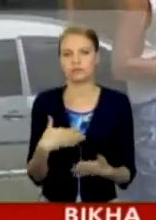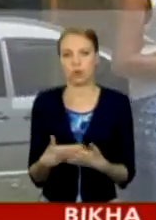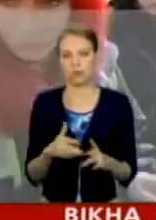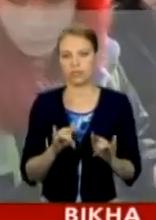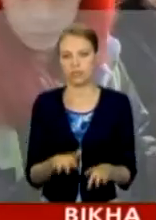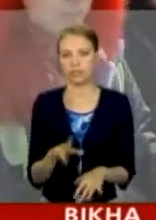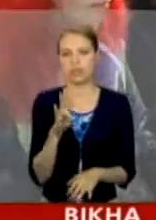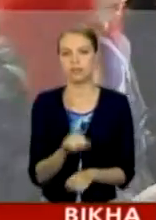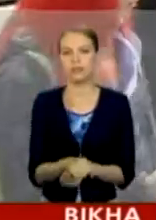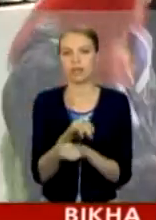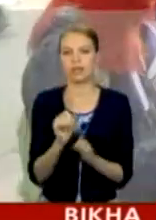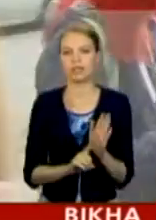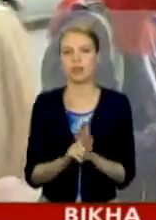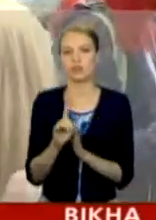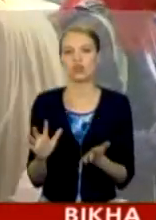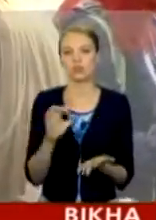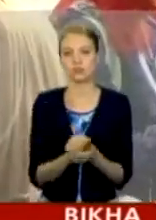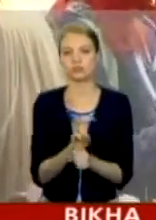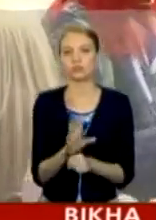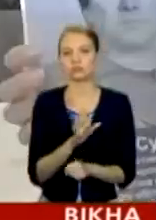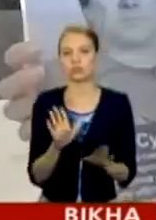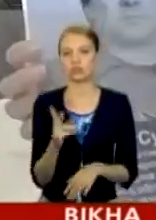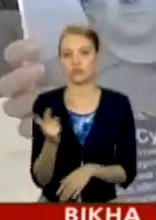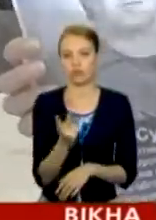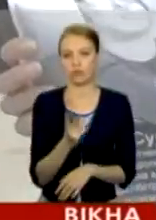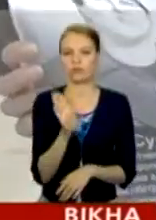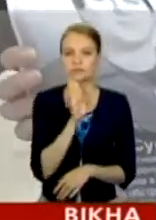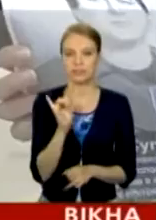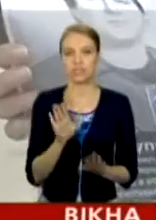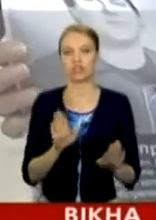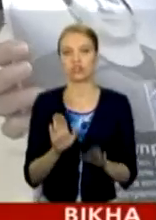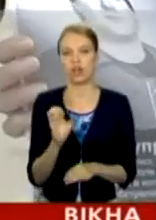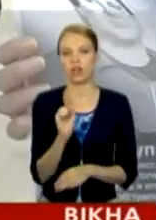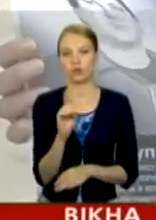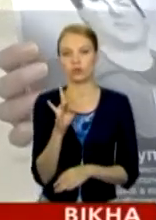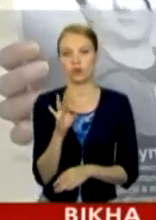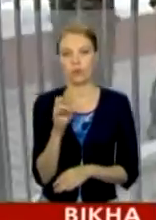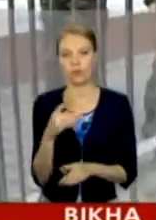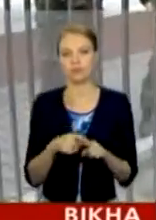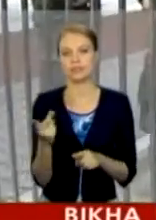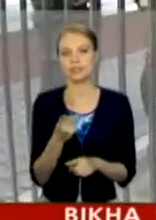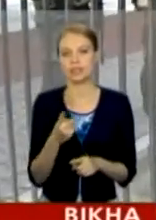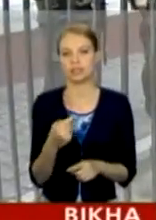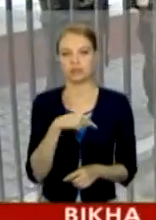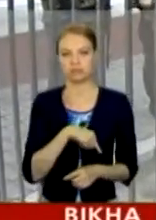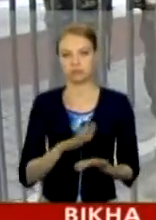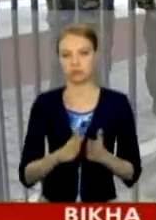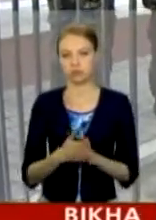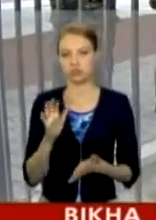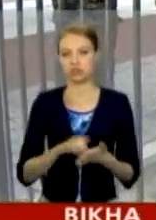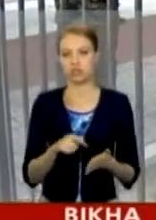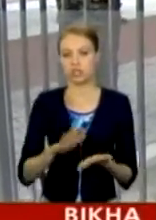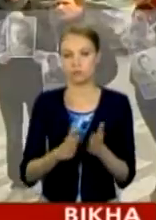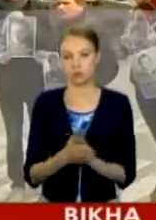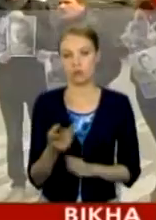діяльності. На пікети на початку окупації ходили лише вдвох вона і режисер Антон Романов. Це їхня громадянська позиція. Через неї